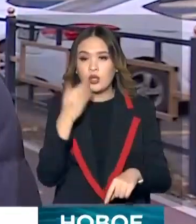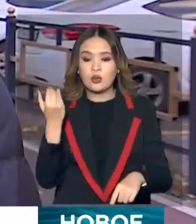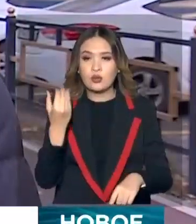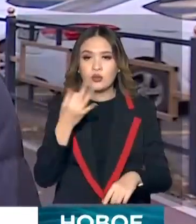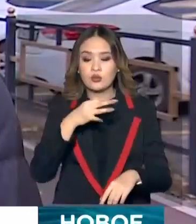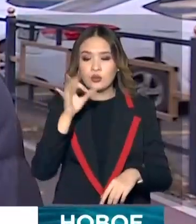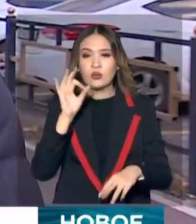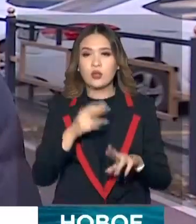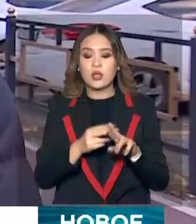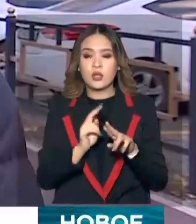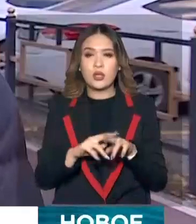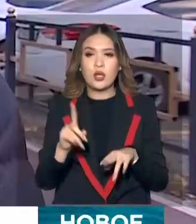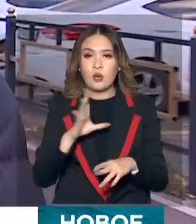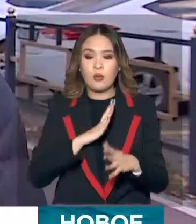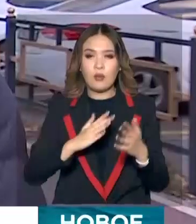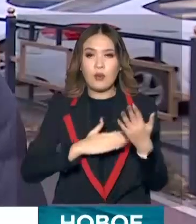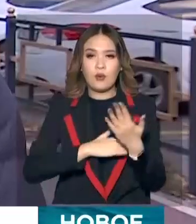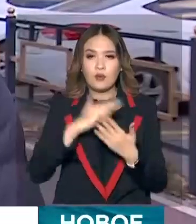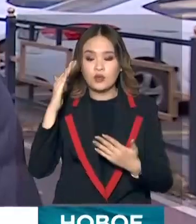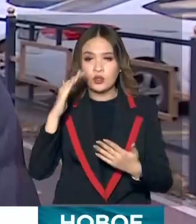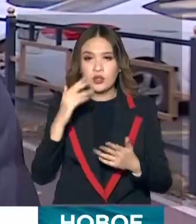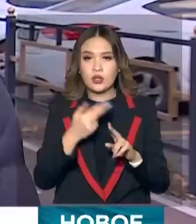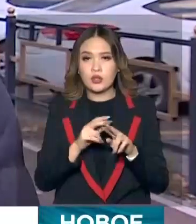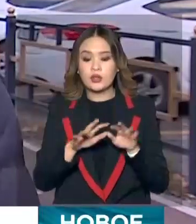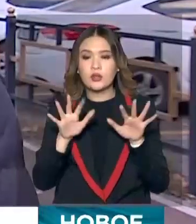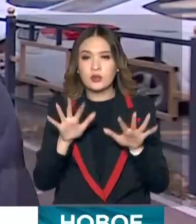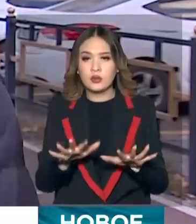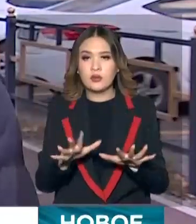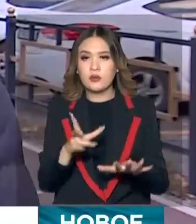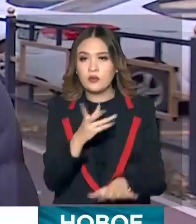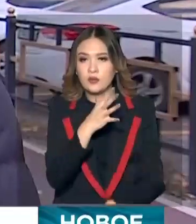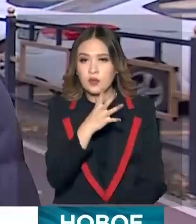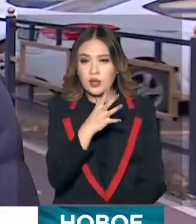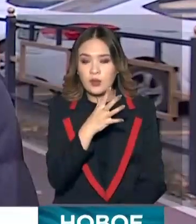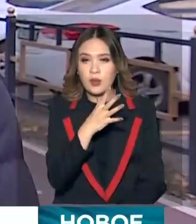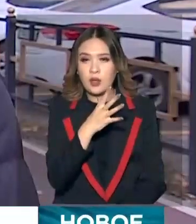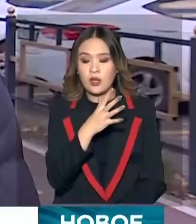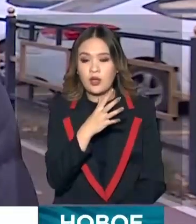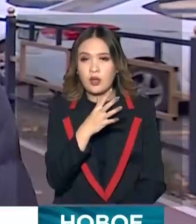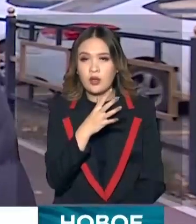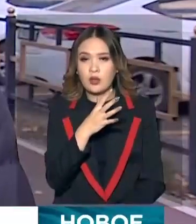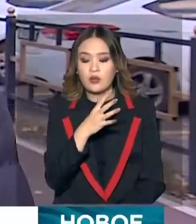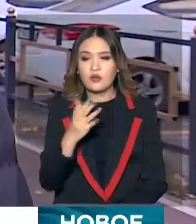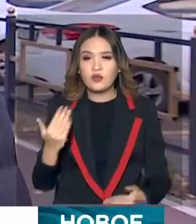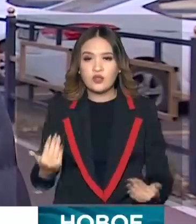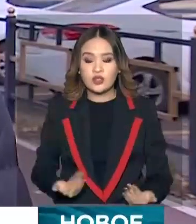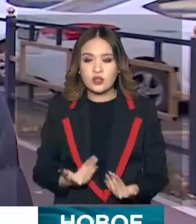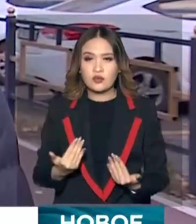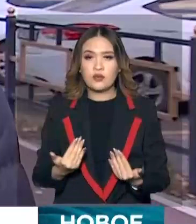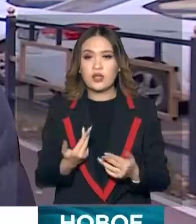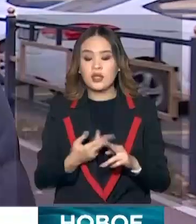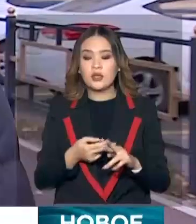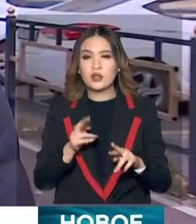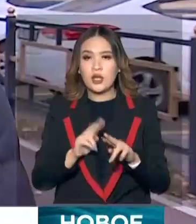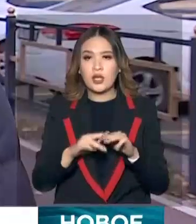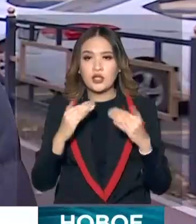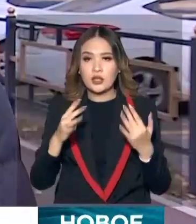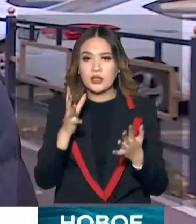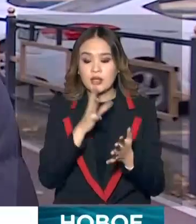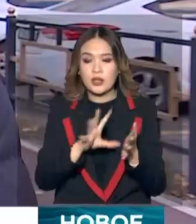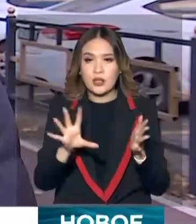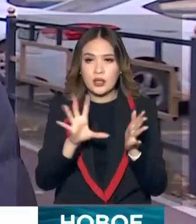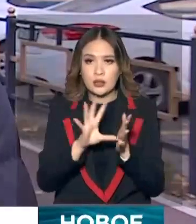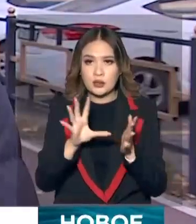искусственного, повышения. Здесь идет речь идет о неком выживании. Потому что сегодня и так энергетика, вы